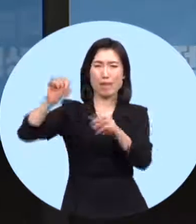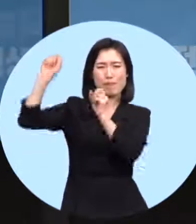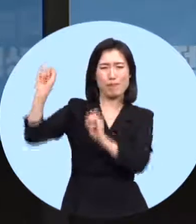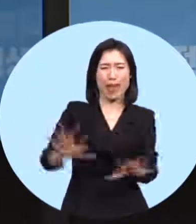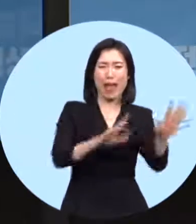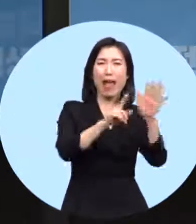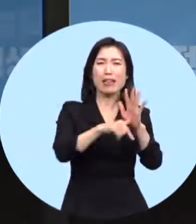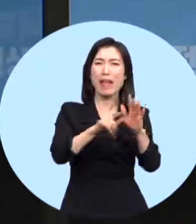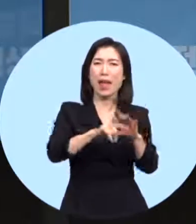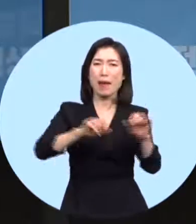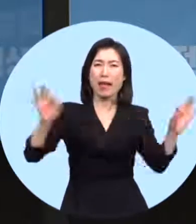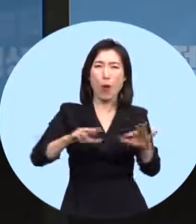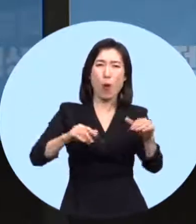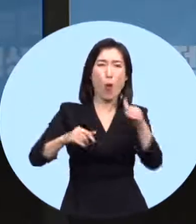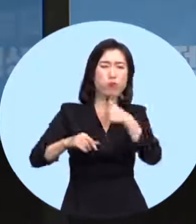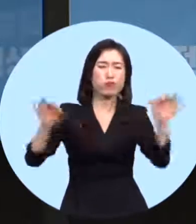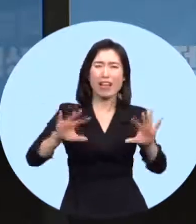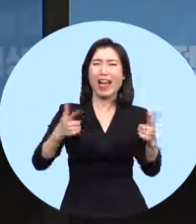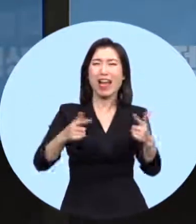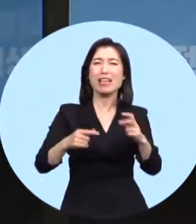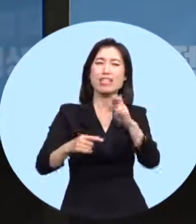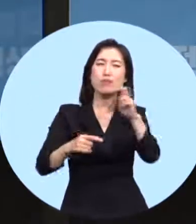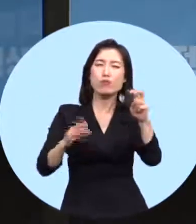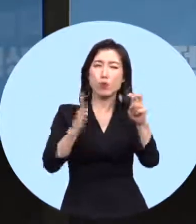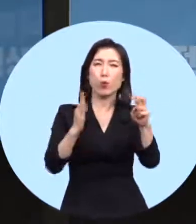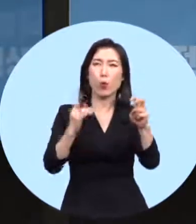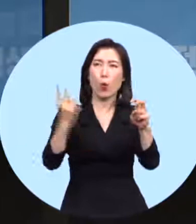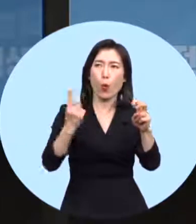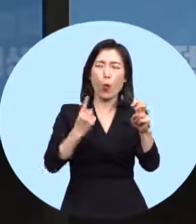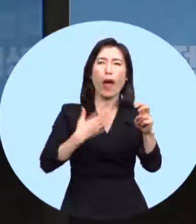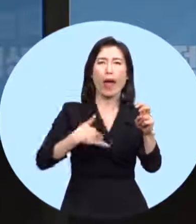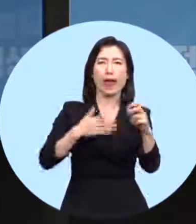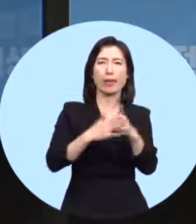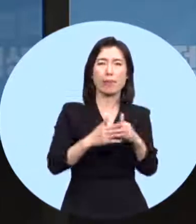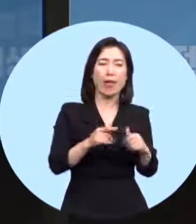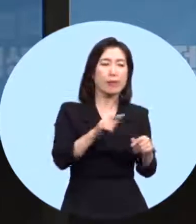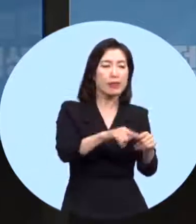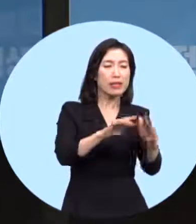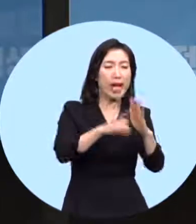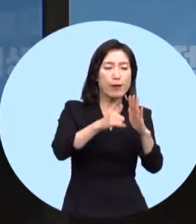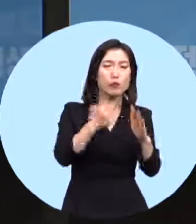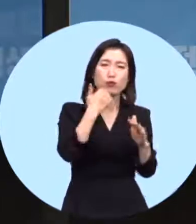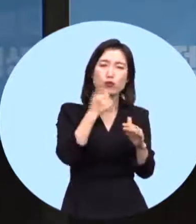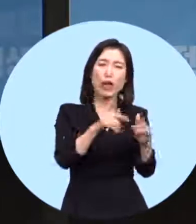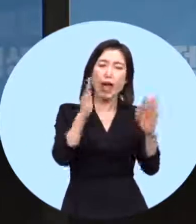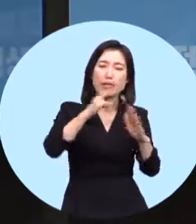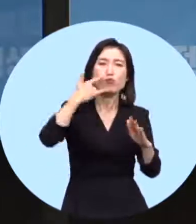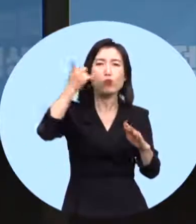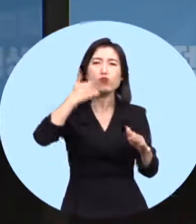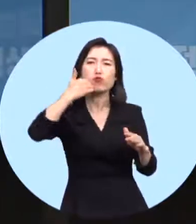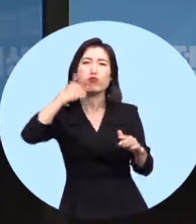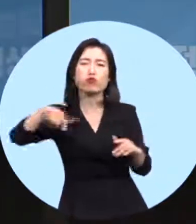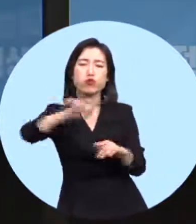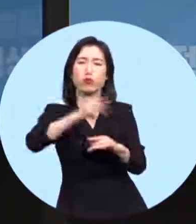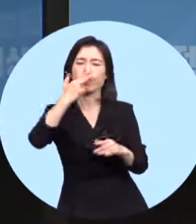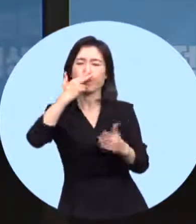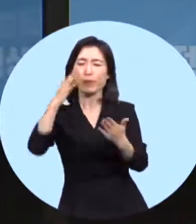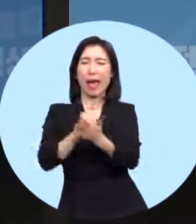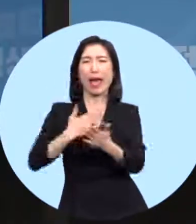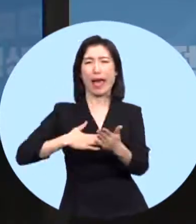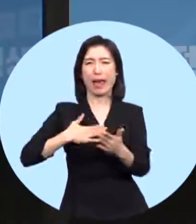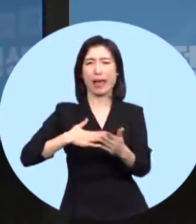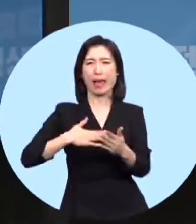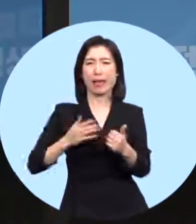만에 덮쳐오는 게 아니니까 20분 만이니까 그 것들을 대해서 다 일일이 명부를 다 그걸 기억하실 정도로 했고 거기에 선생님들도 다 그렇다는 거죠.